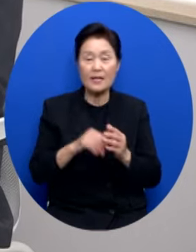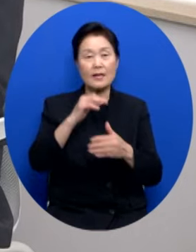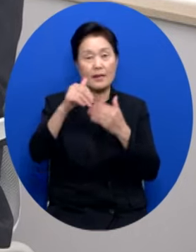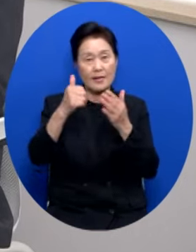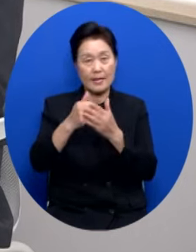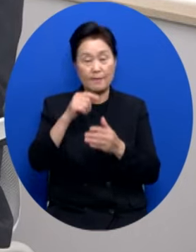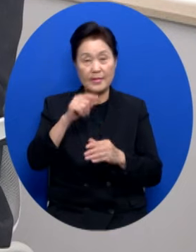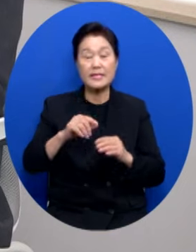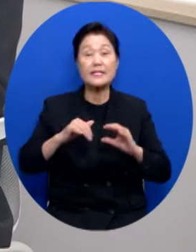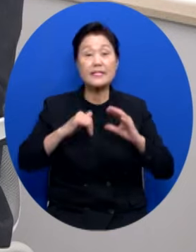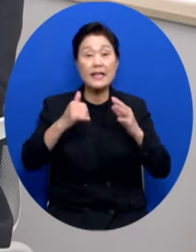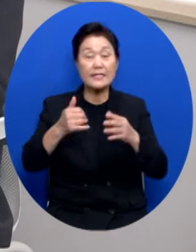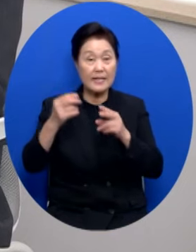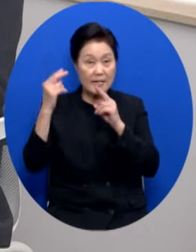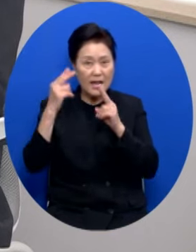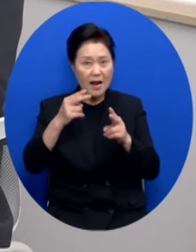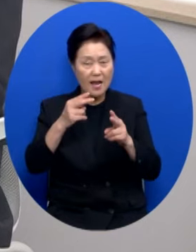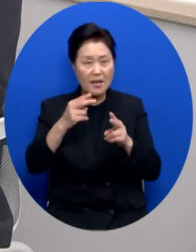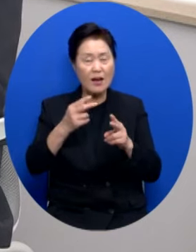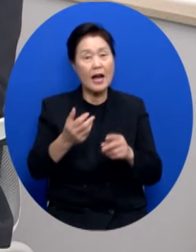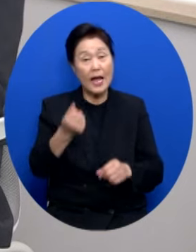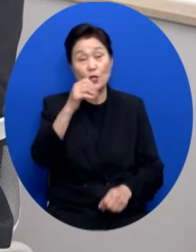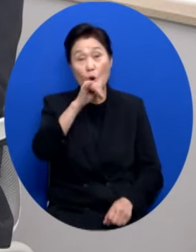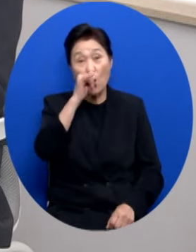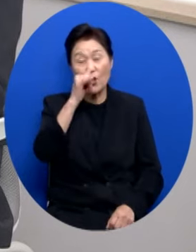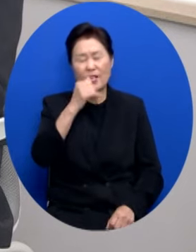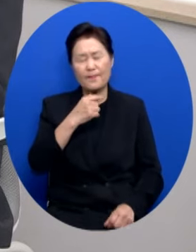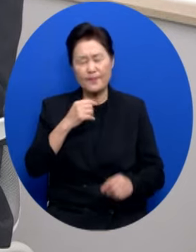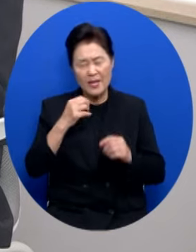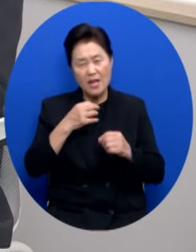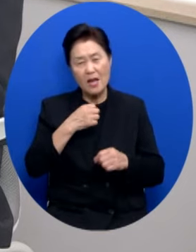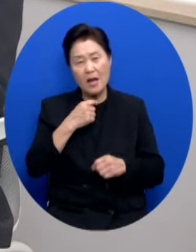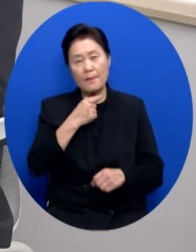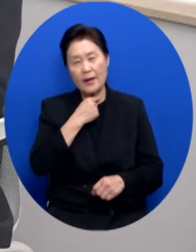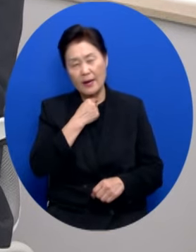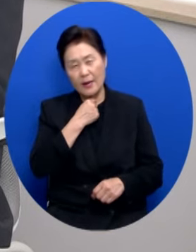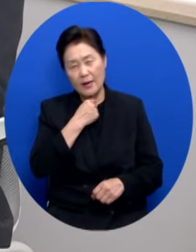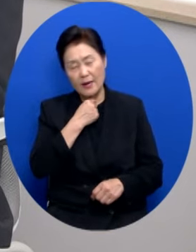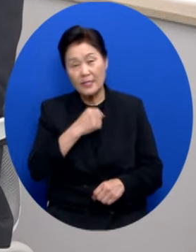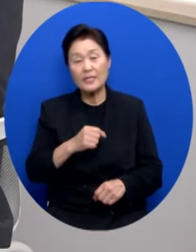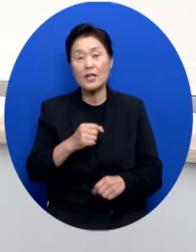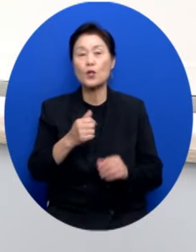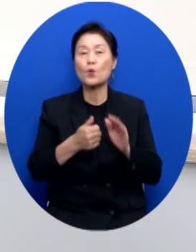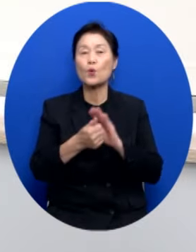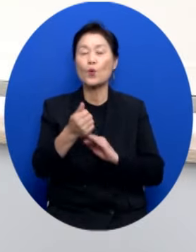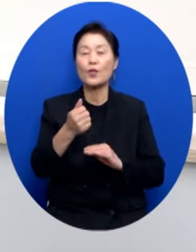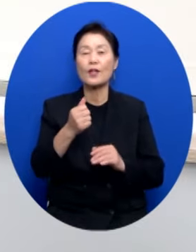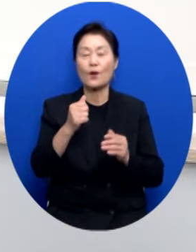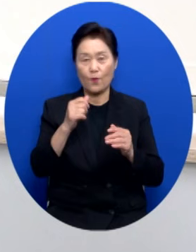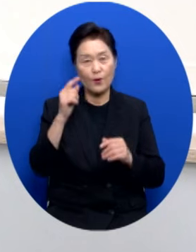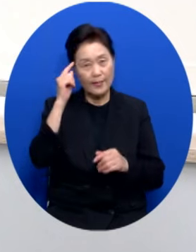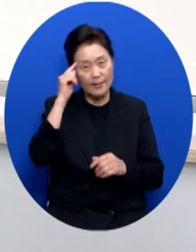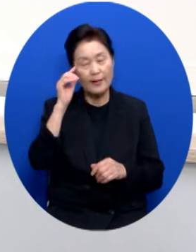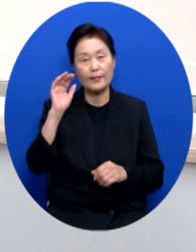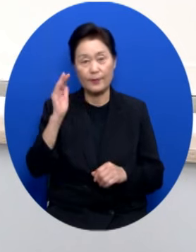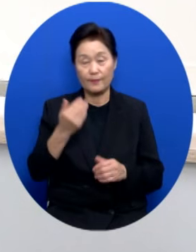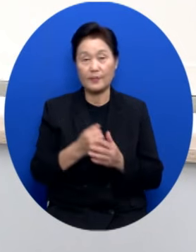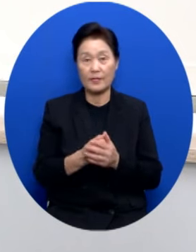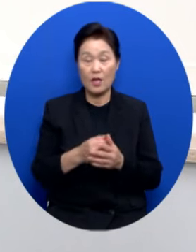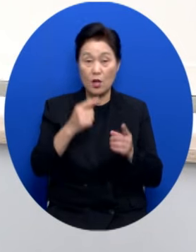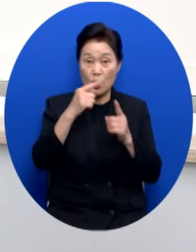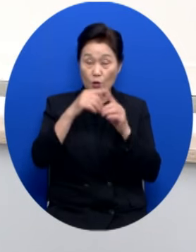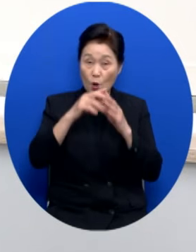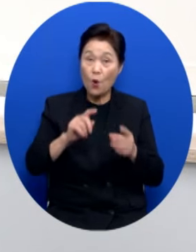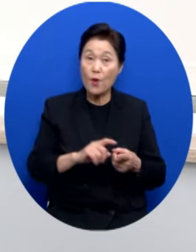땅을 향하여 가지고 계시는 간절한 소원이라고 저는 믿습니다. 따라서 교회